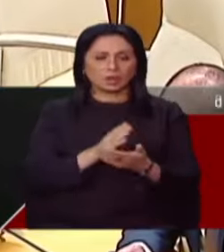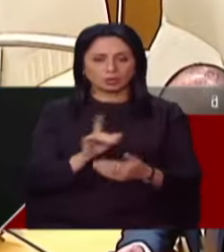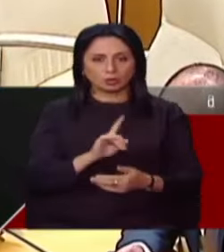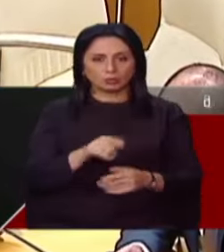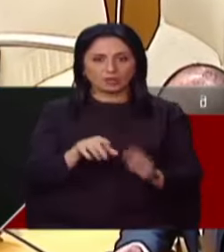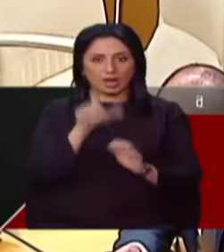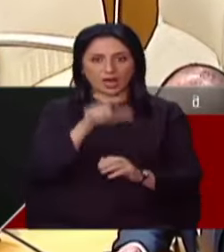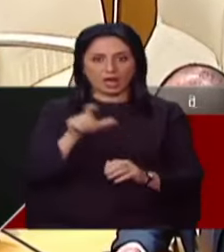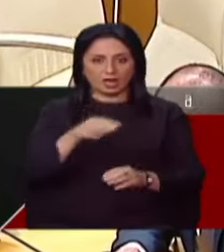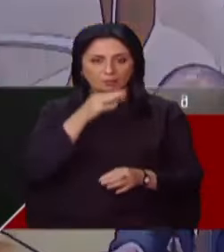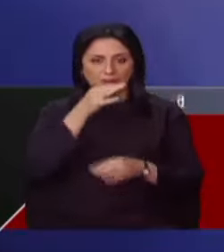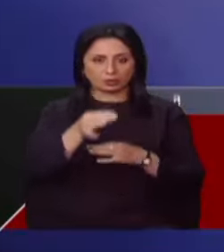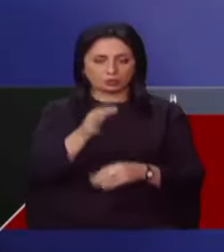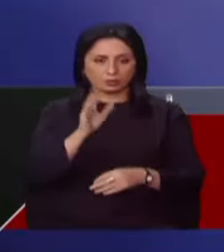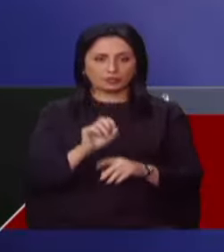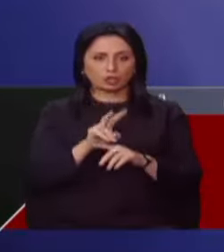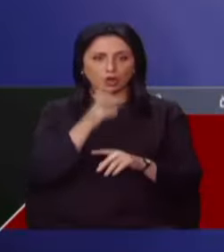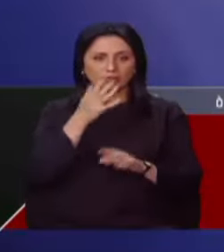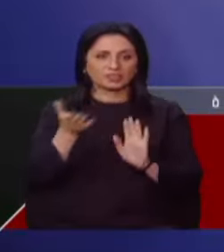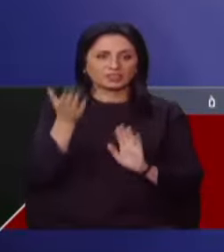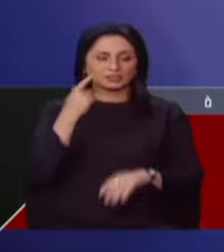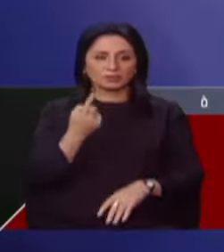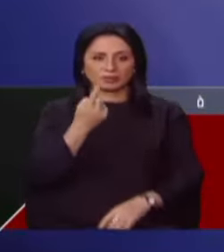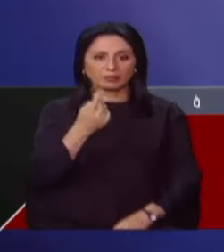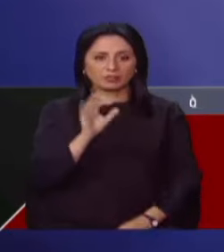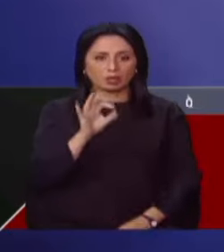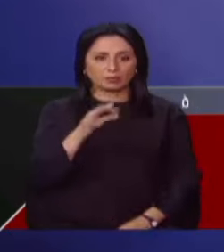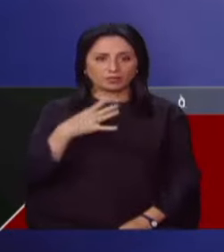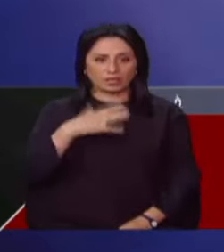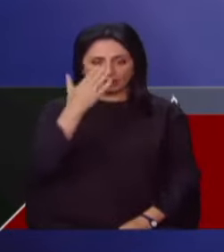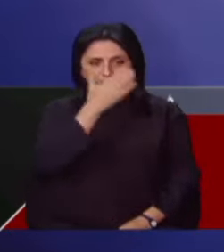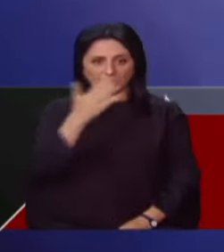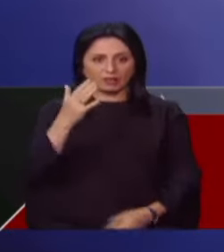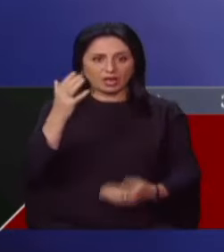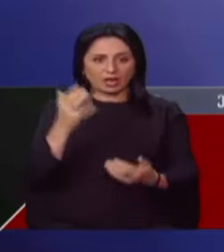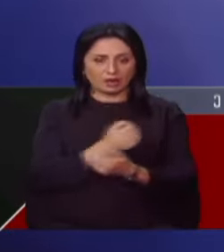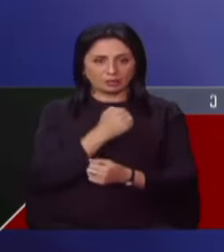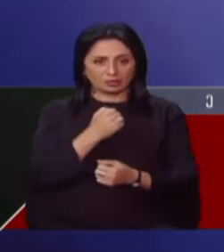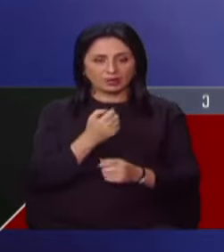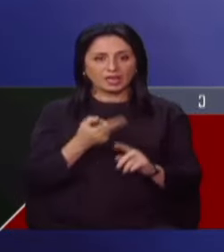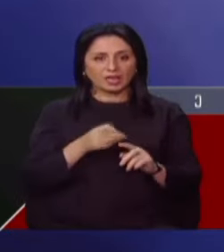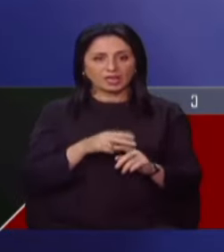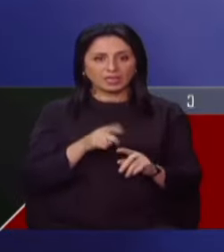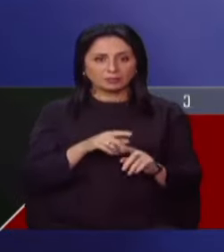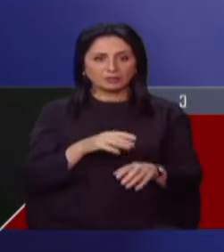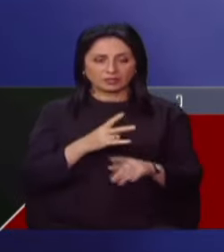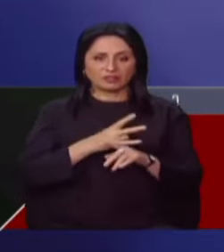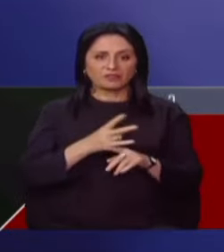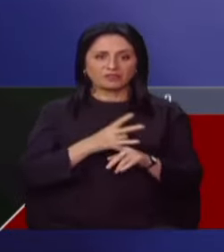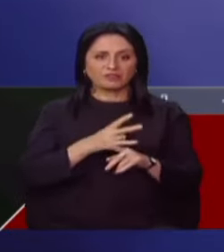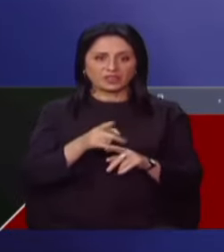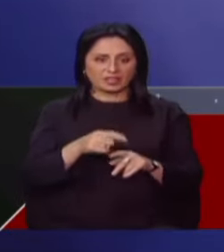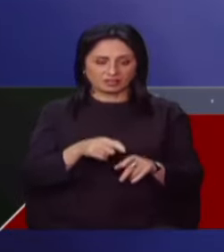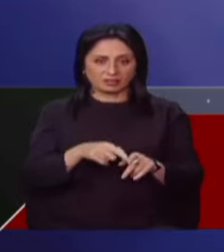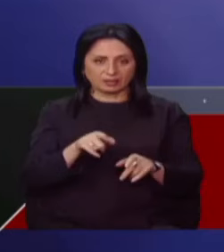არიან ამომრჩეველთა პასუხში. 12 წლის წინ 1 ოქტომბერს ქართულმა ხალხმა გაიმარჯვა იმ სადისტური და მავნებლური